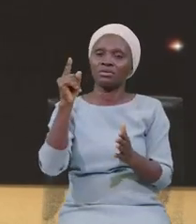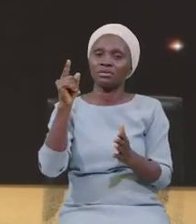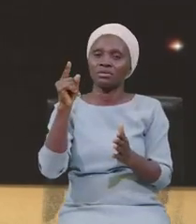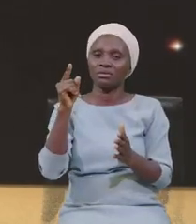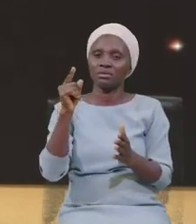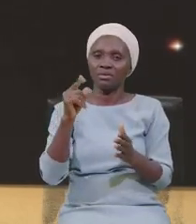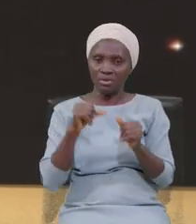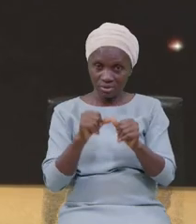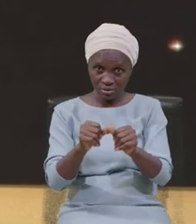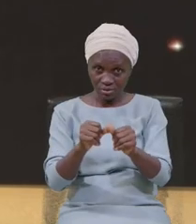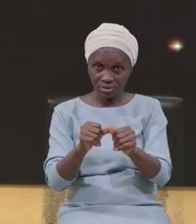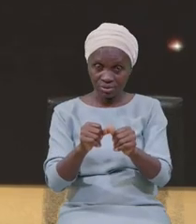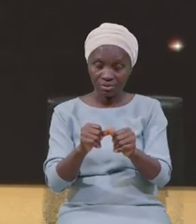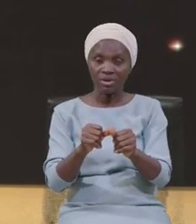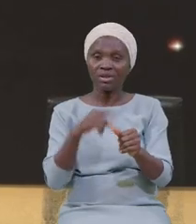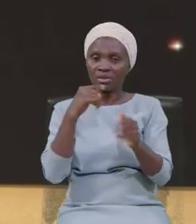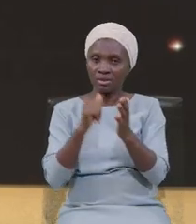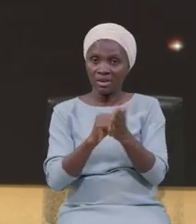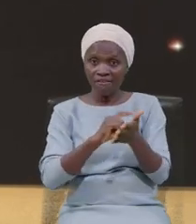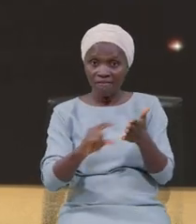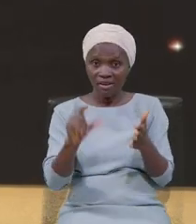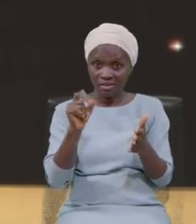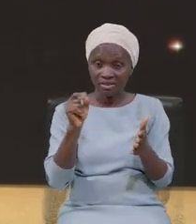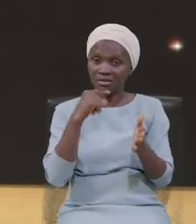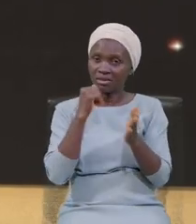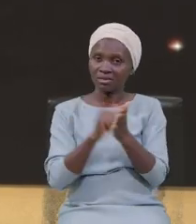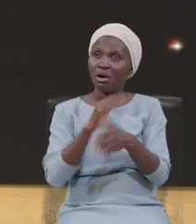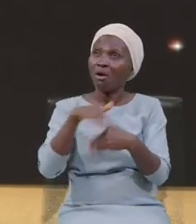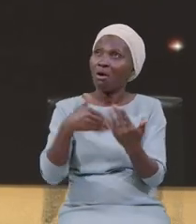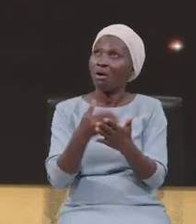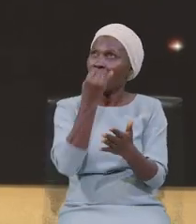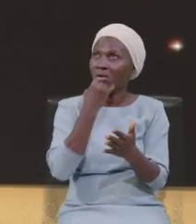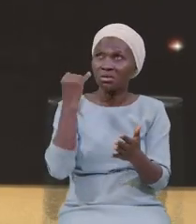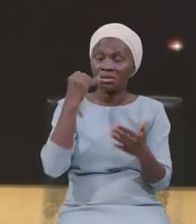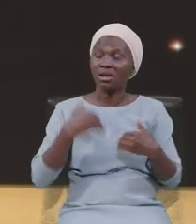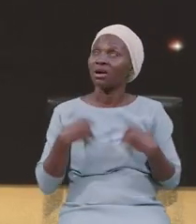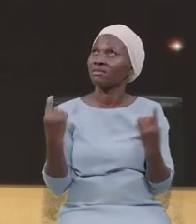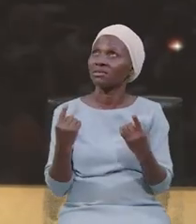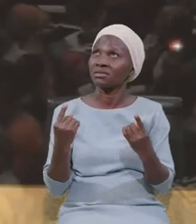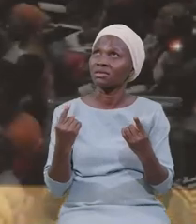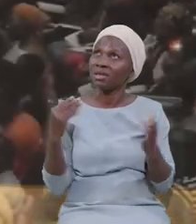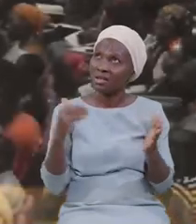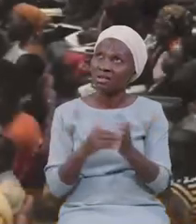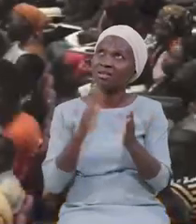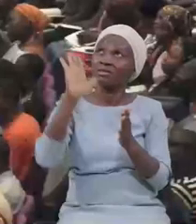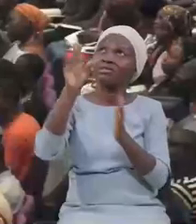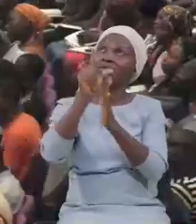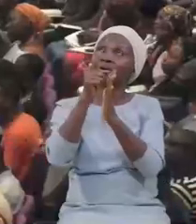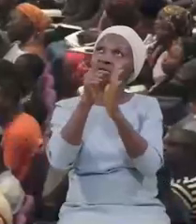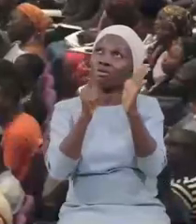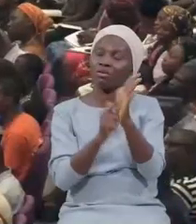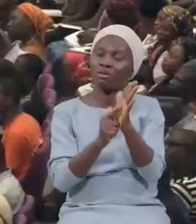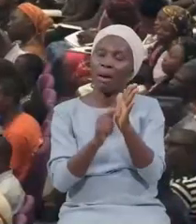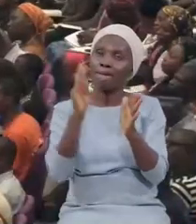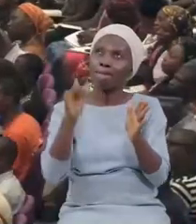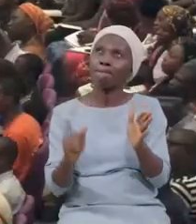toi. Il continue au verset 11. Tout Israël a transgressé ta loi. Et s'est